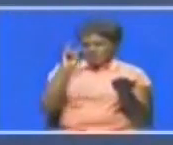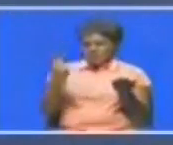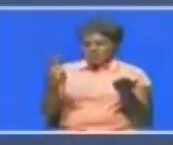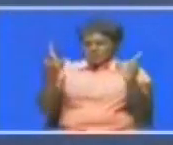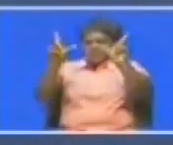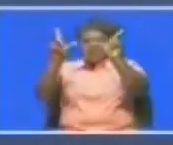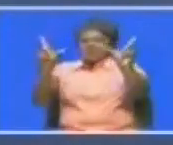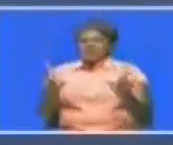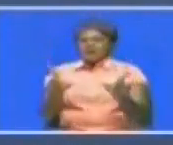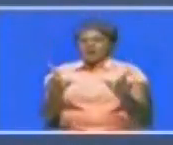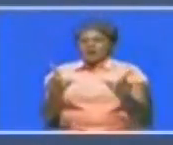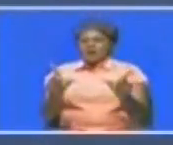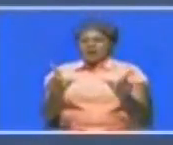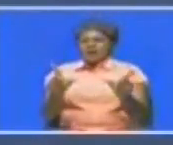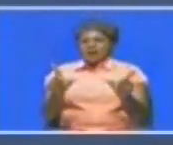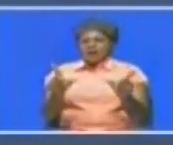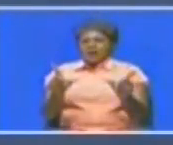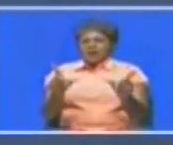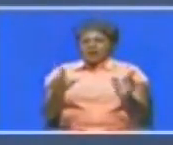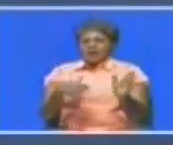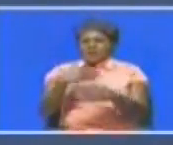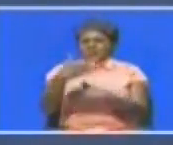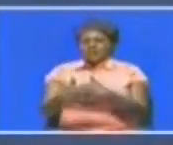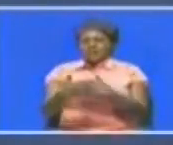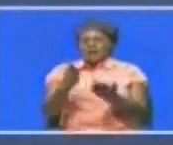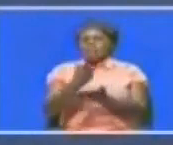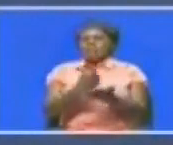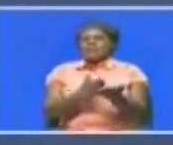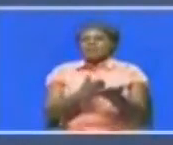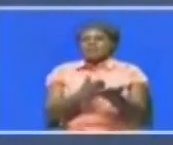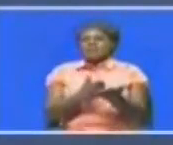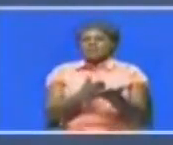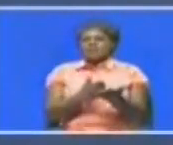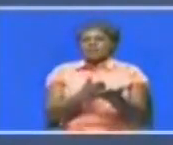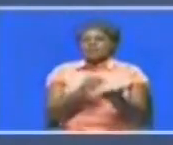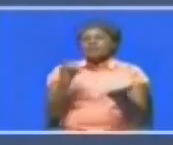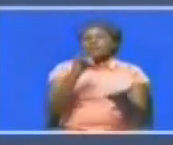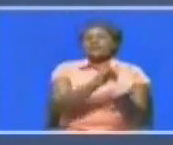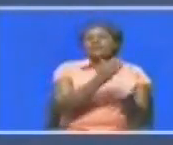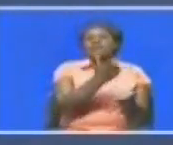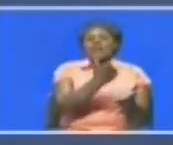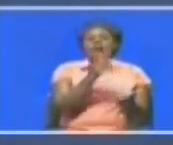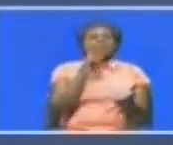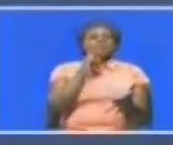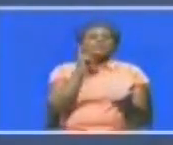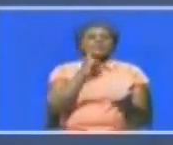Ugutu na makala ya Crossfire upande upili wa studio yuko tayari. Mtazamaji, basi salia papo hapo. Mimi